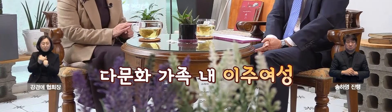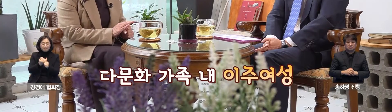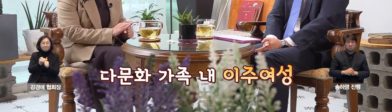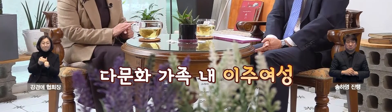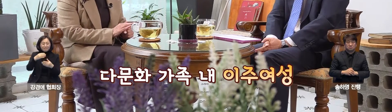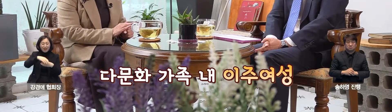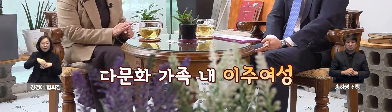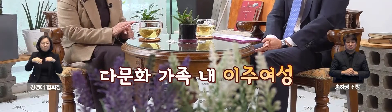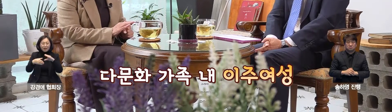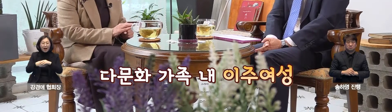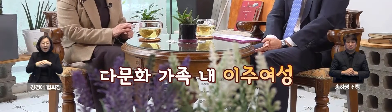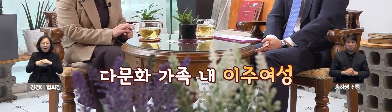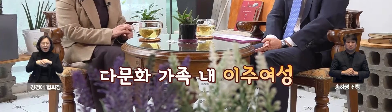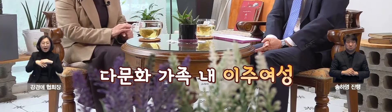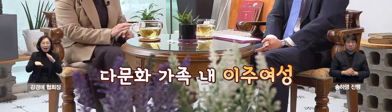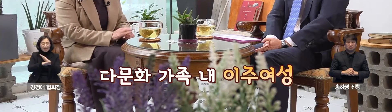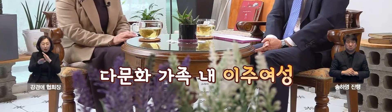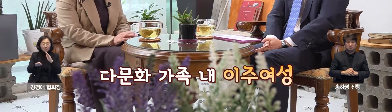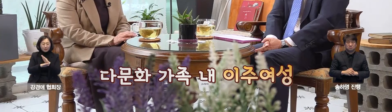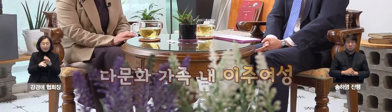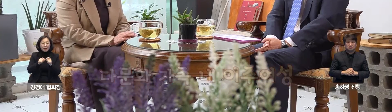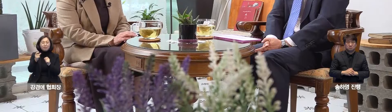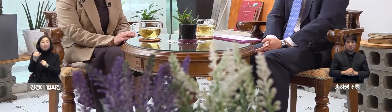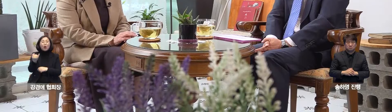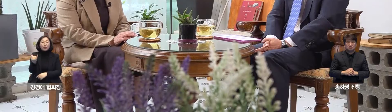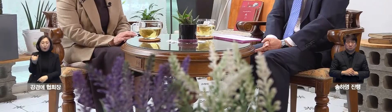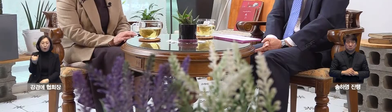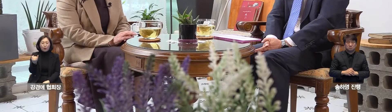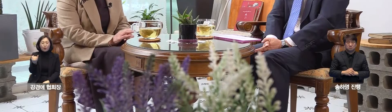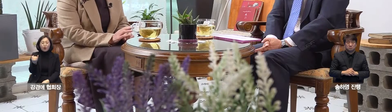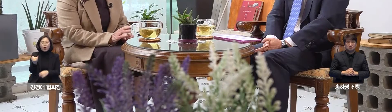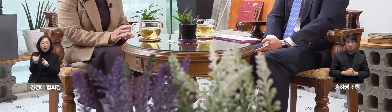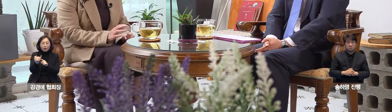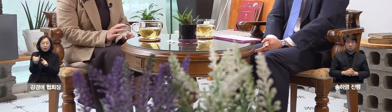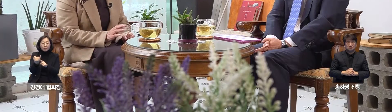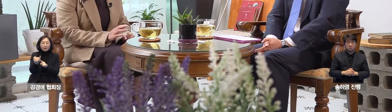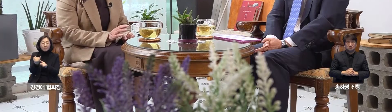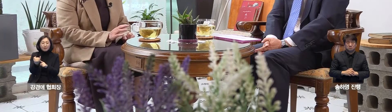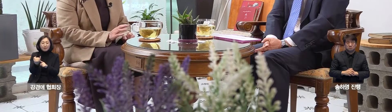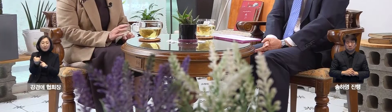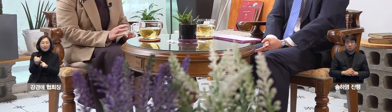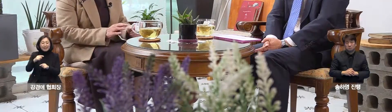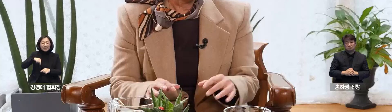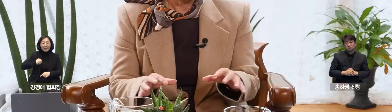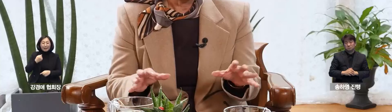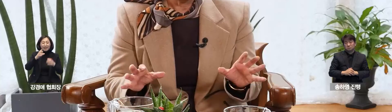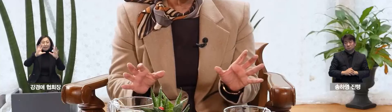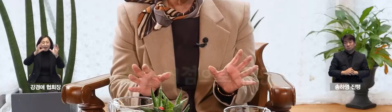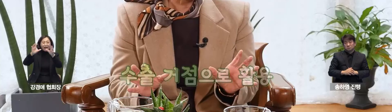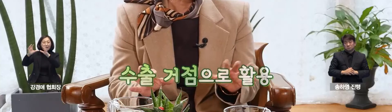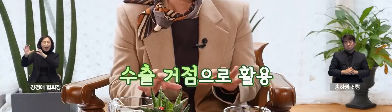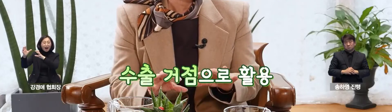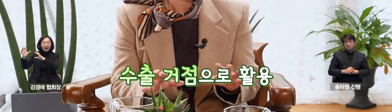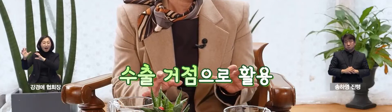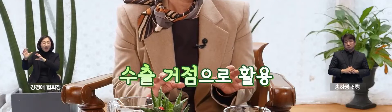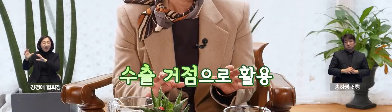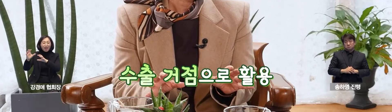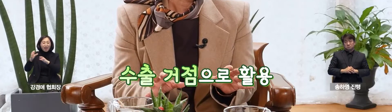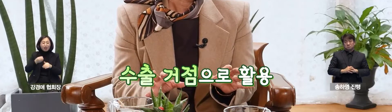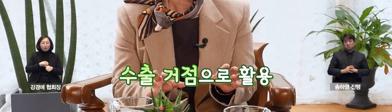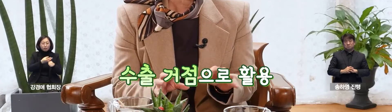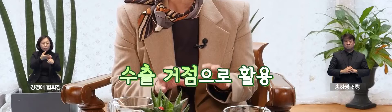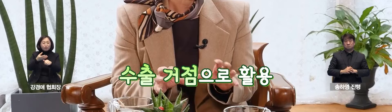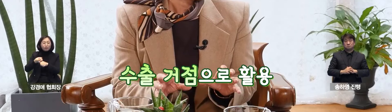대부분 여성분들이 많은데 이 여성분들을 각국에 그 어느 수출을 할 수